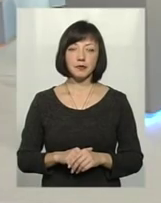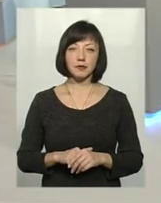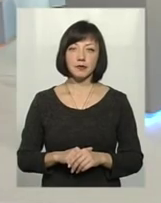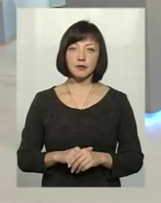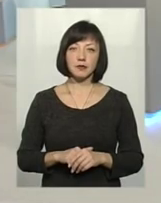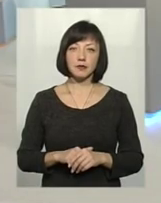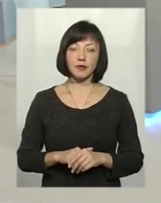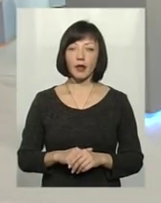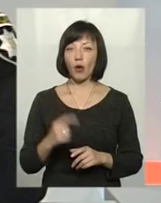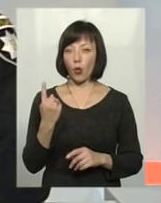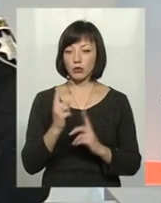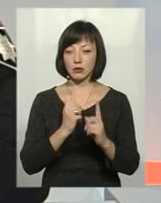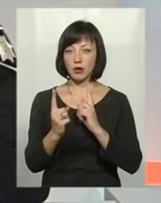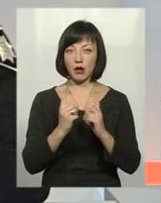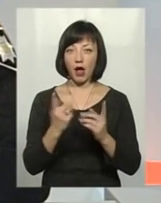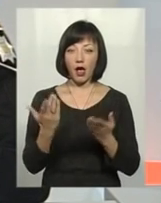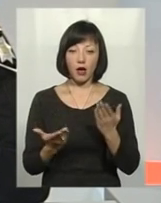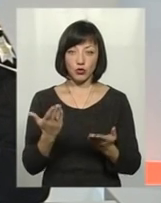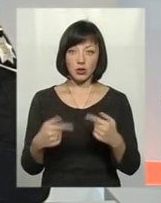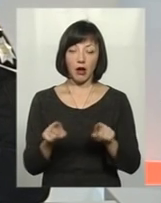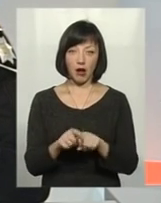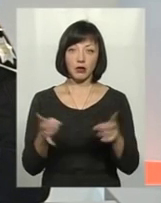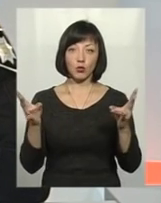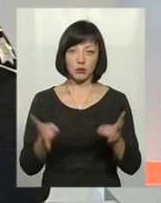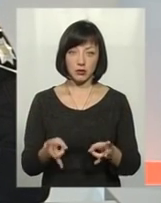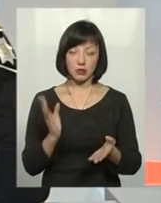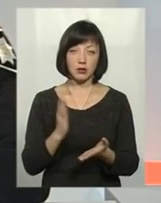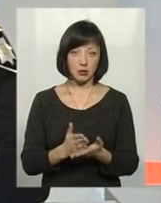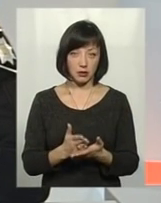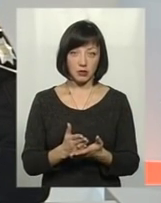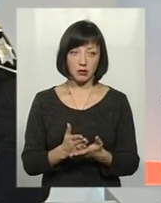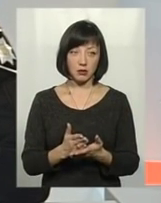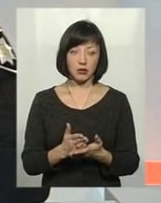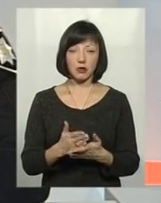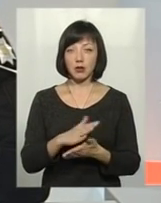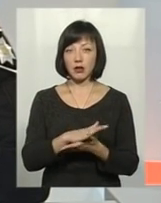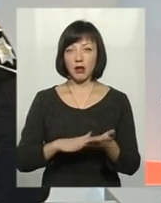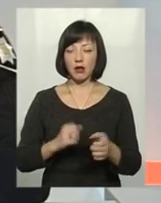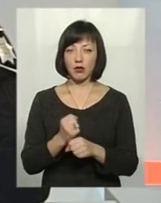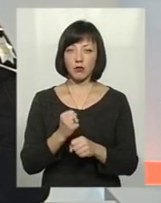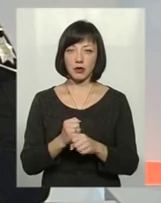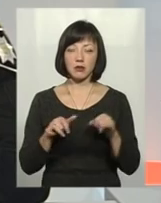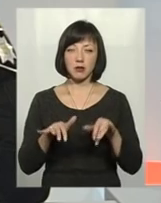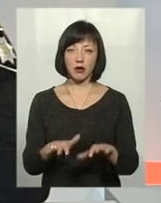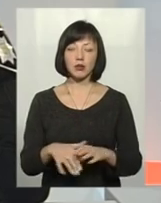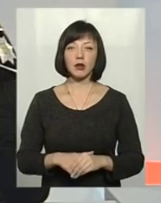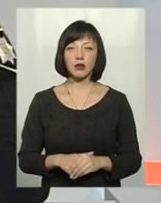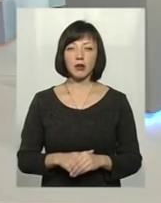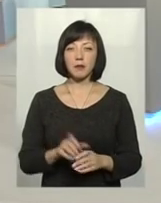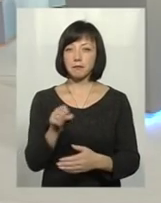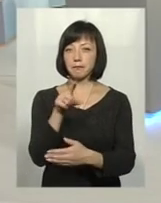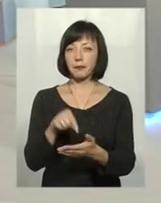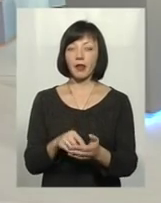на сьогоднішній день. Якщо буде така необхідність, будемо потім вживати адекватних мір. Як